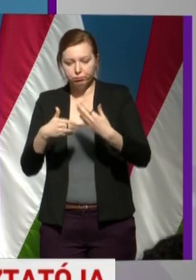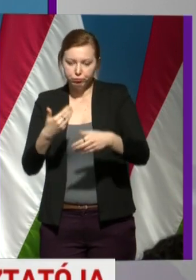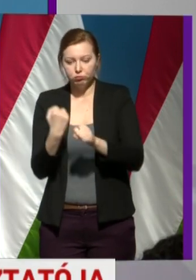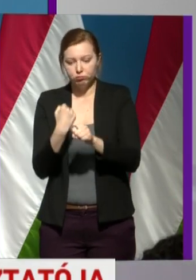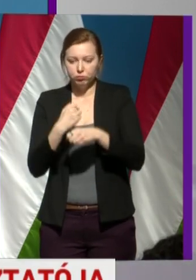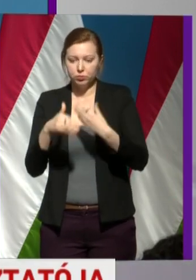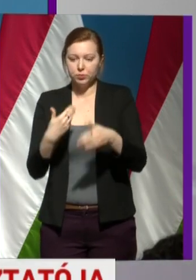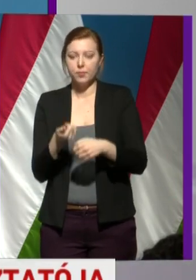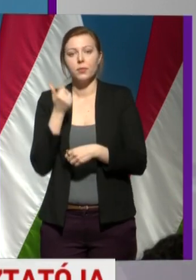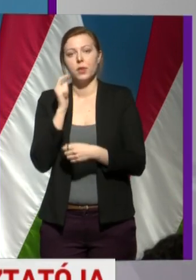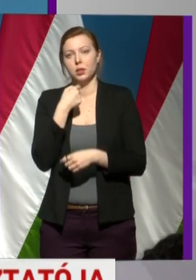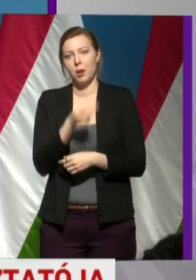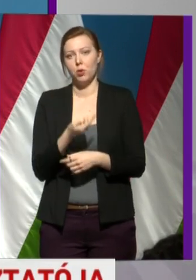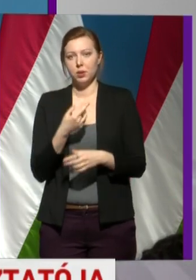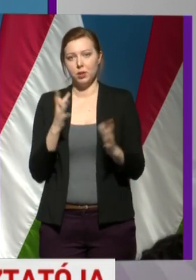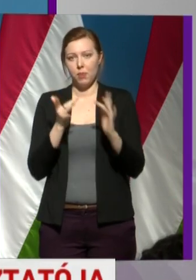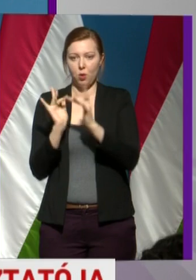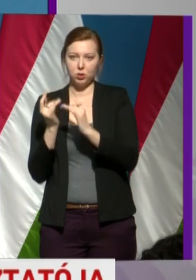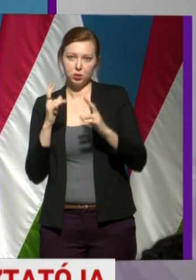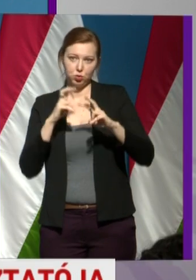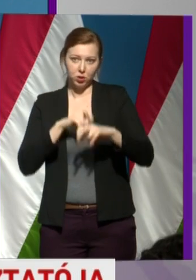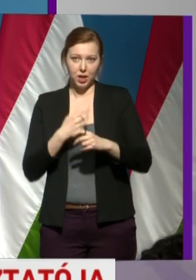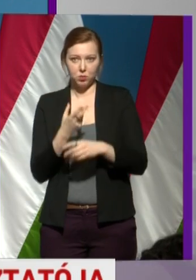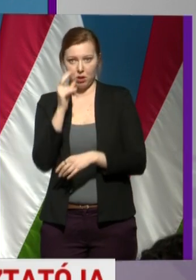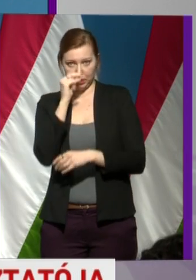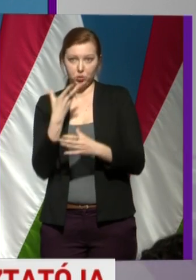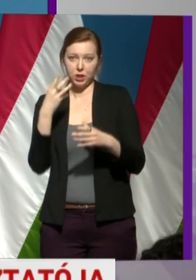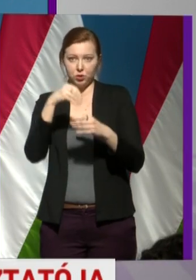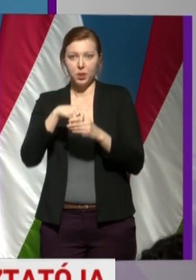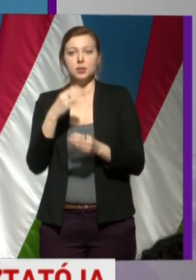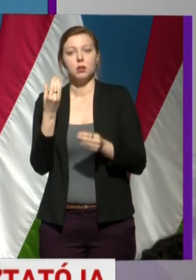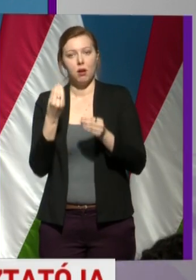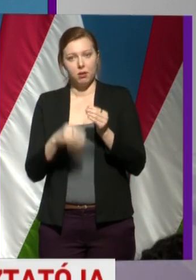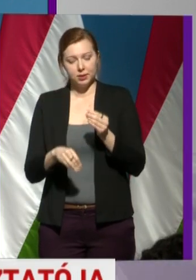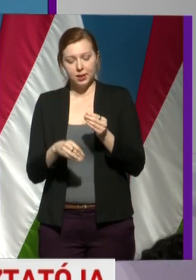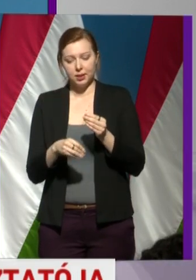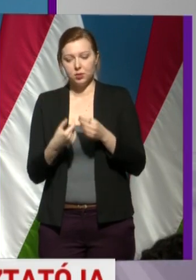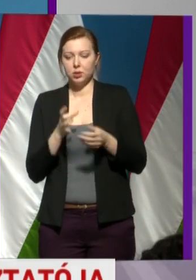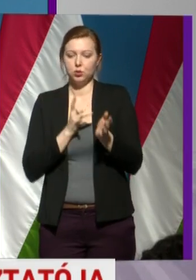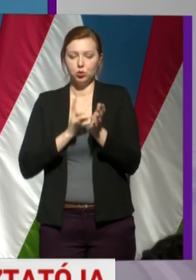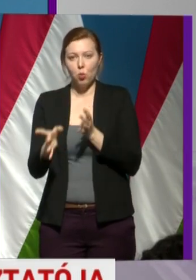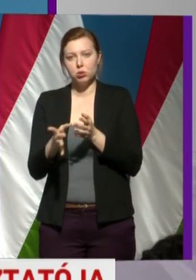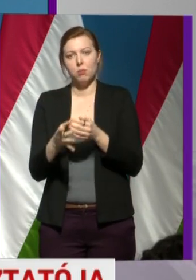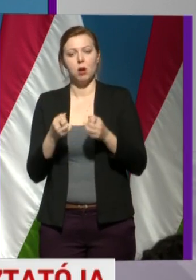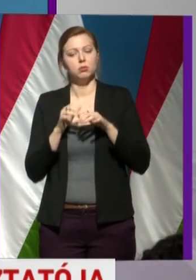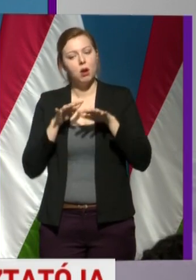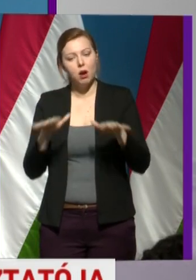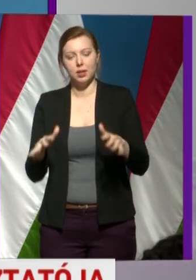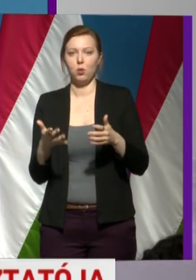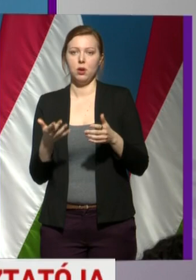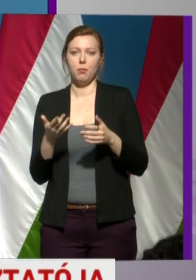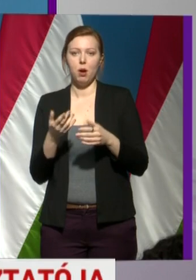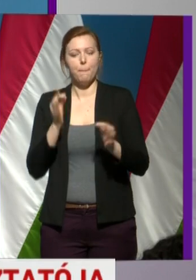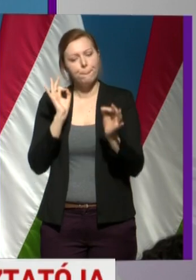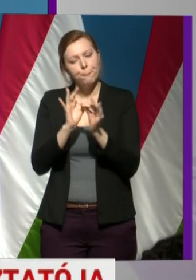azt, hogy ebbe a kontaktus kutatásba a rendőrség is részt vesz. Azért, hogy ez minél gyorsabban, minél hatékonyabban,